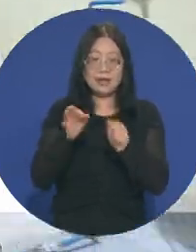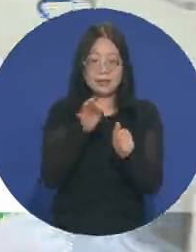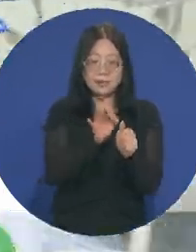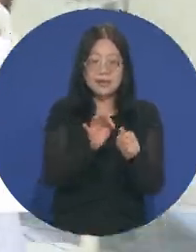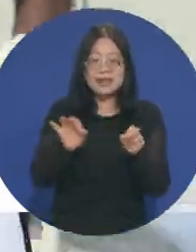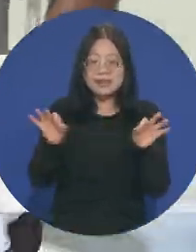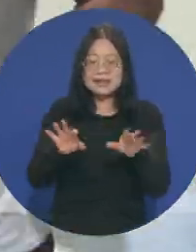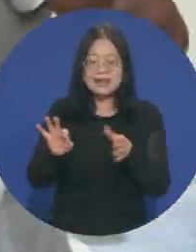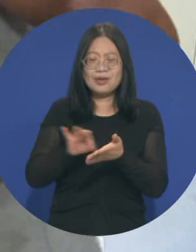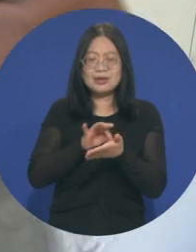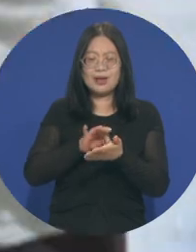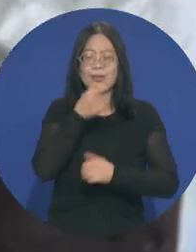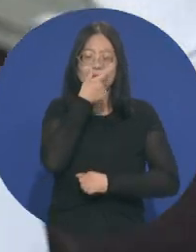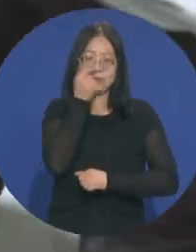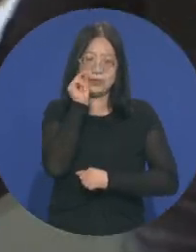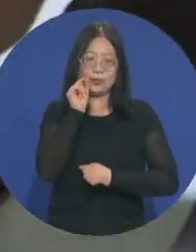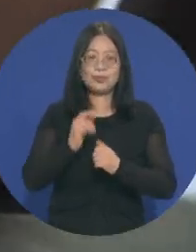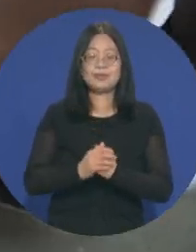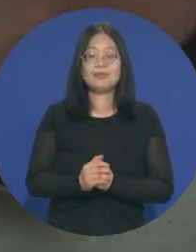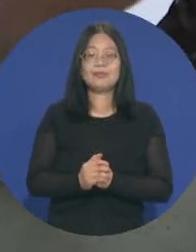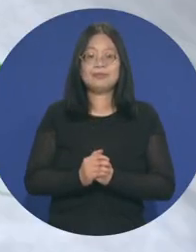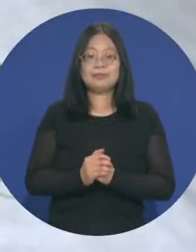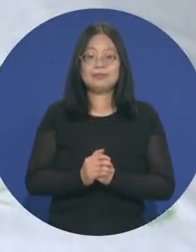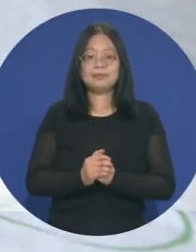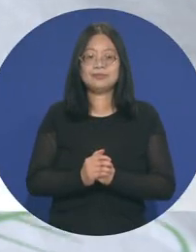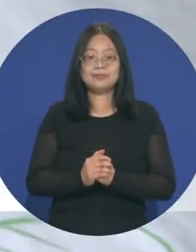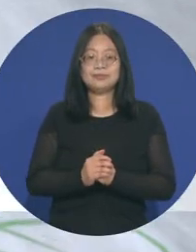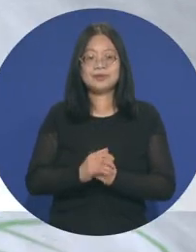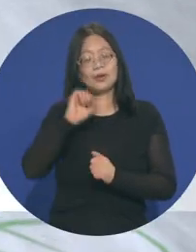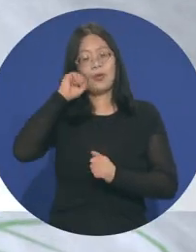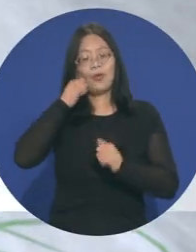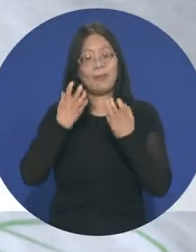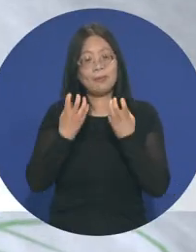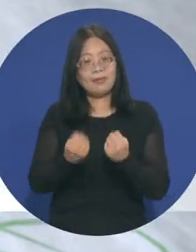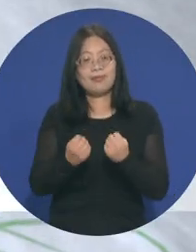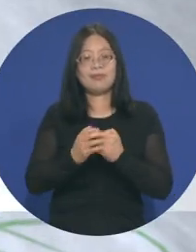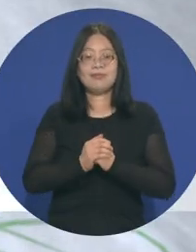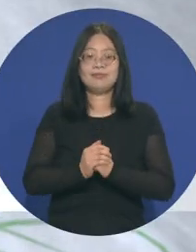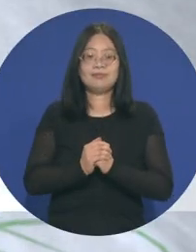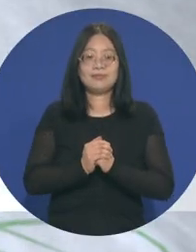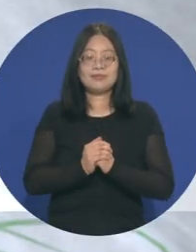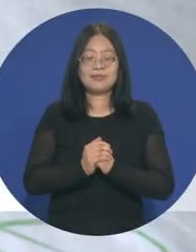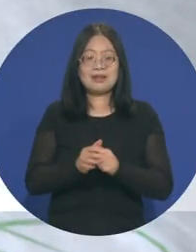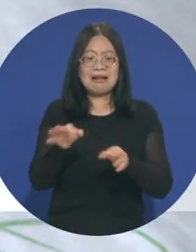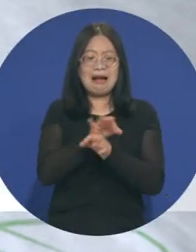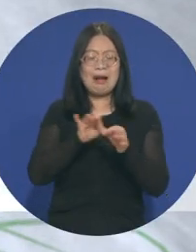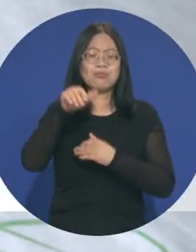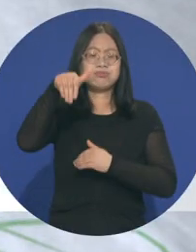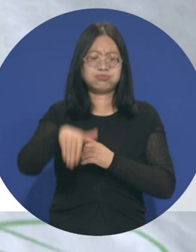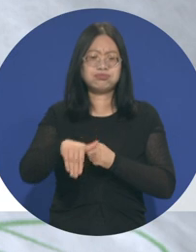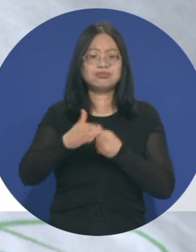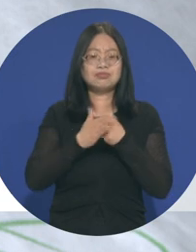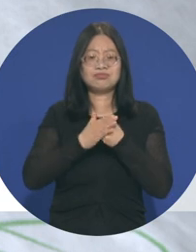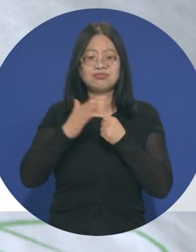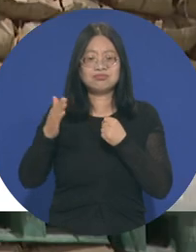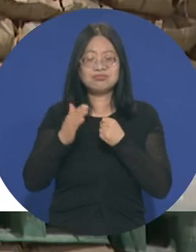일시적으로 자금난에 시달리는 경우가 많습니다. 어려움이 많죠. 경기가 워낙에 불경기다